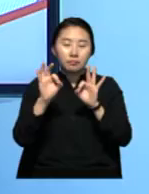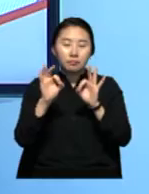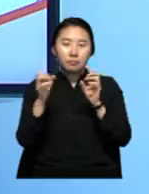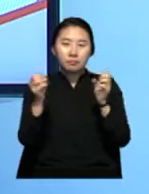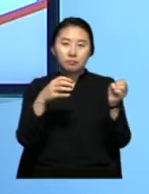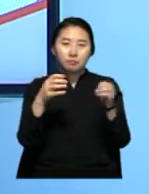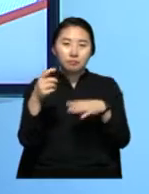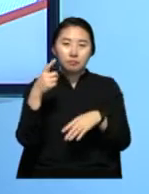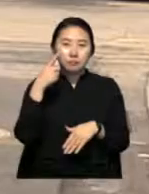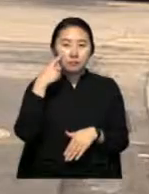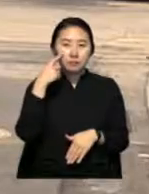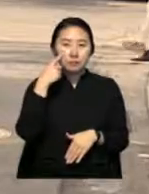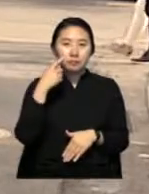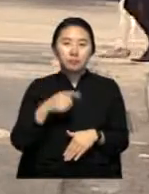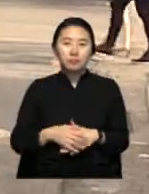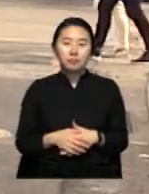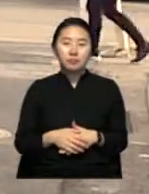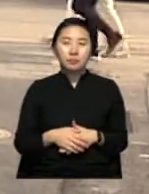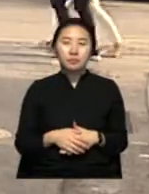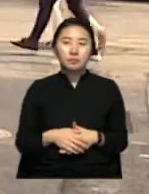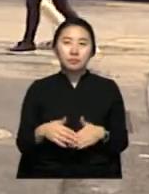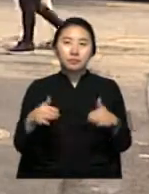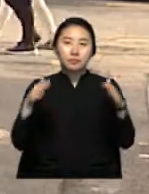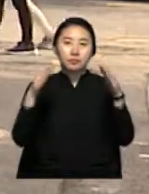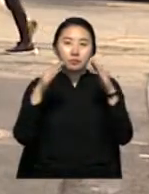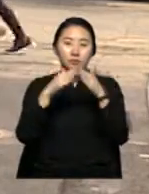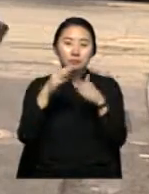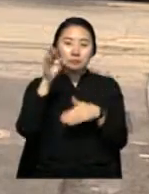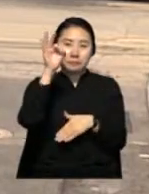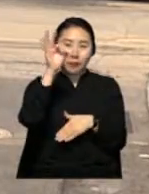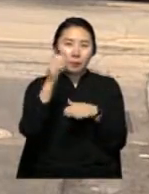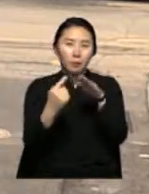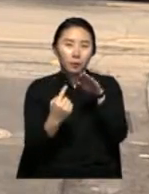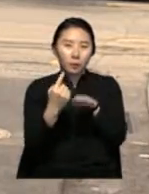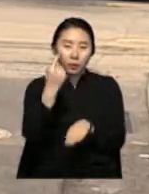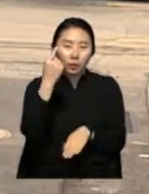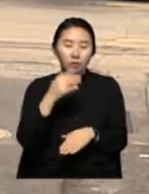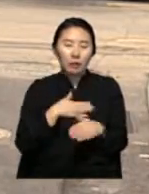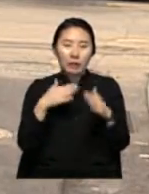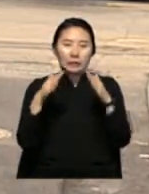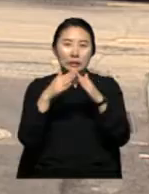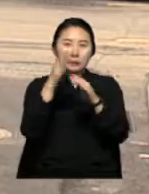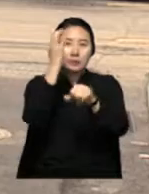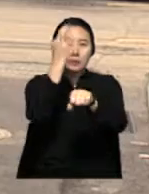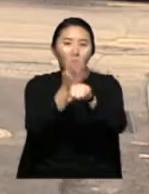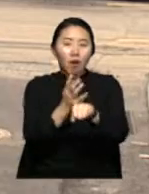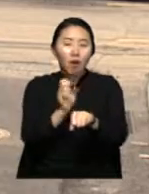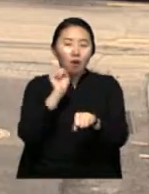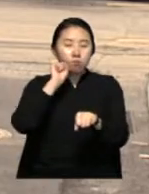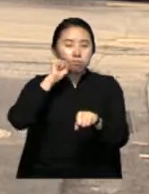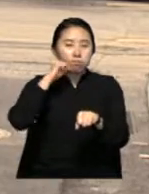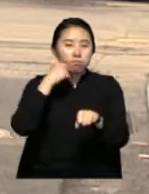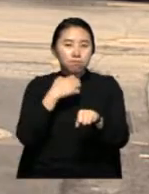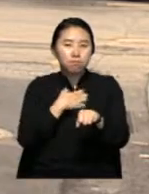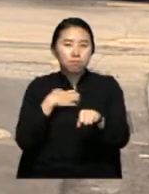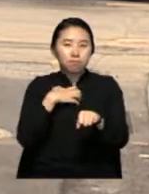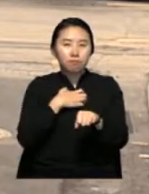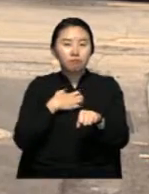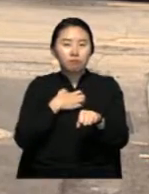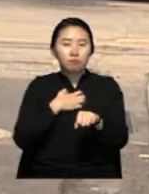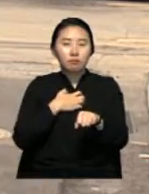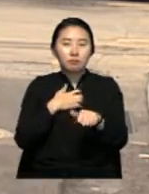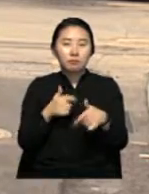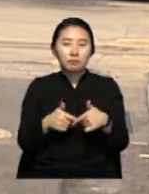이야기 들어봤습니다. 집값이 계속 상승하면서 내집 마련에 대한 어려움, 걱정들이 좀큰